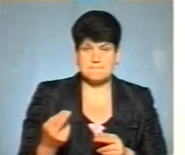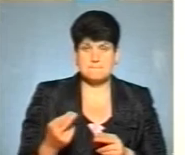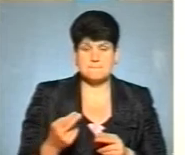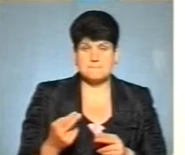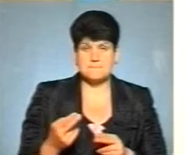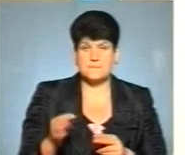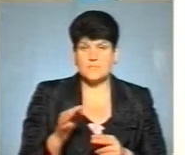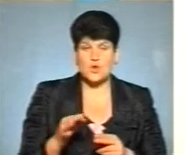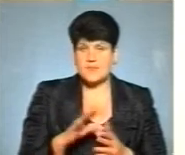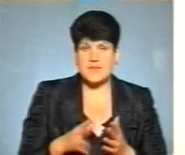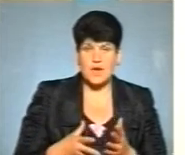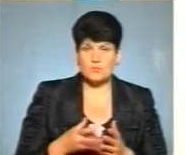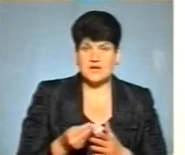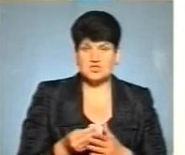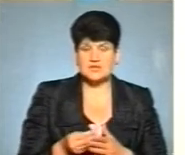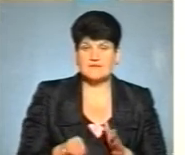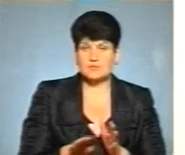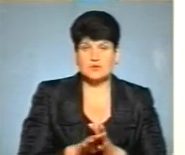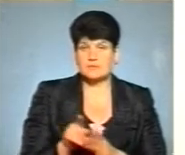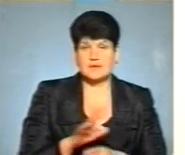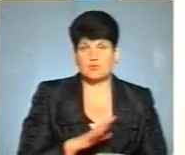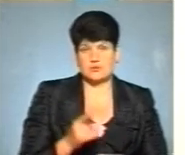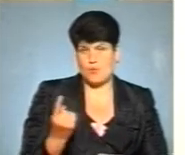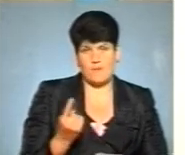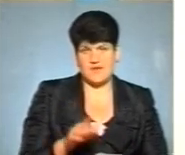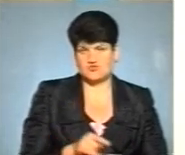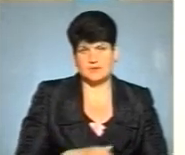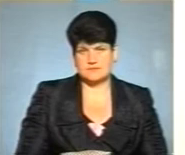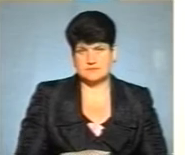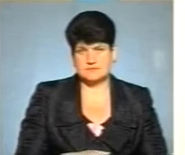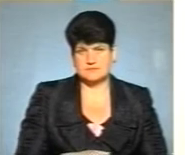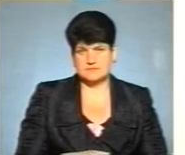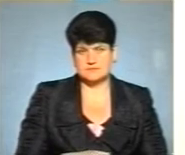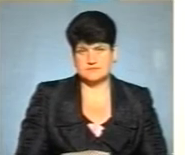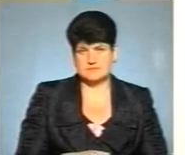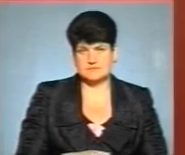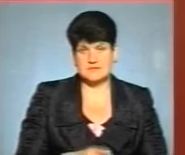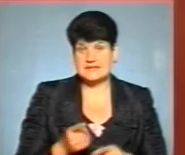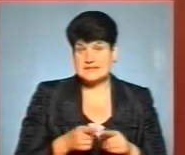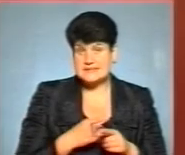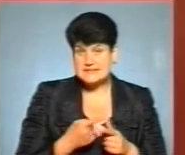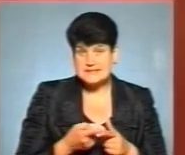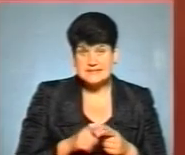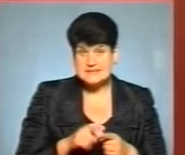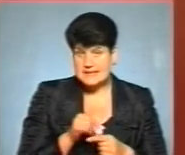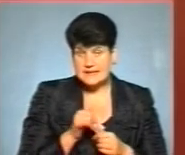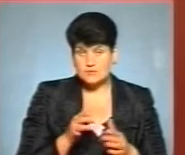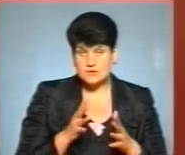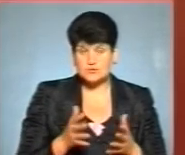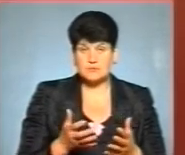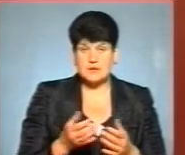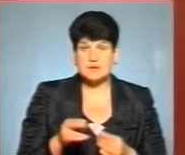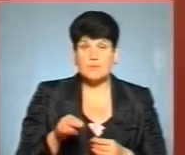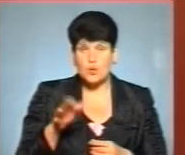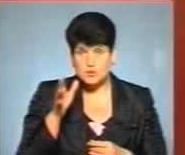безробіття, а про неоплачені відпустки, то ми там не будемо перші. Ну, це неможливо, тому що ми, наприклад, якщо брати по